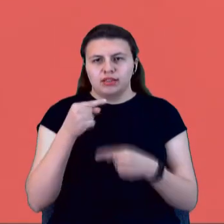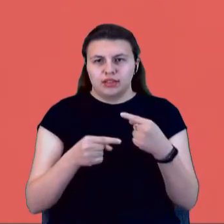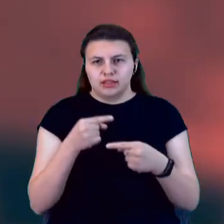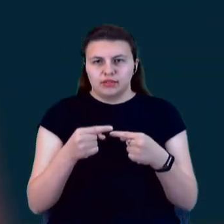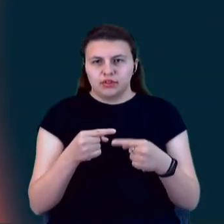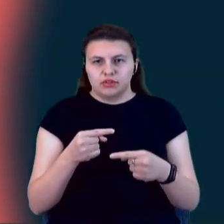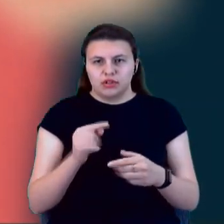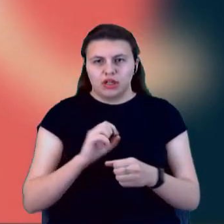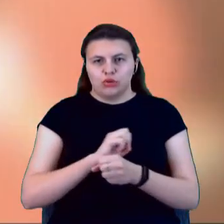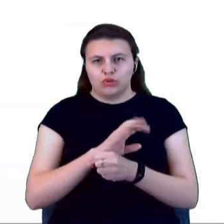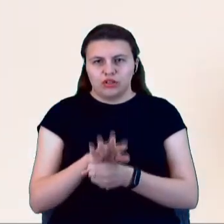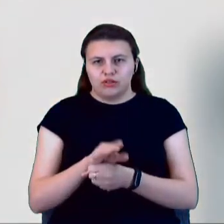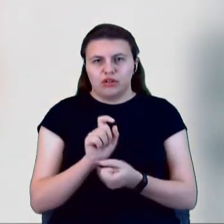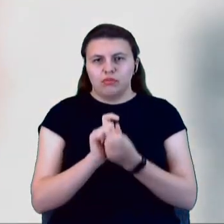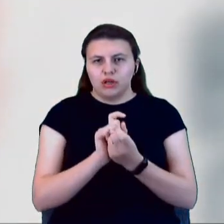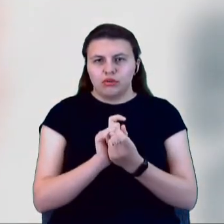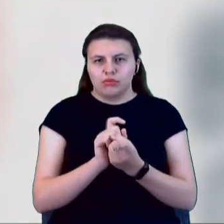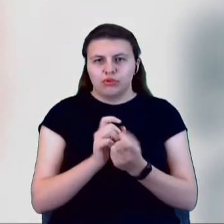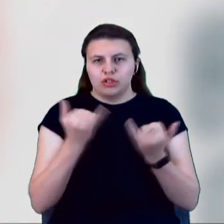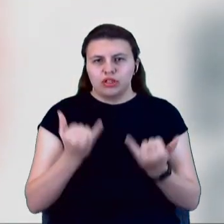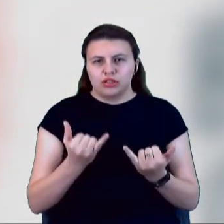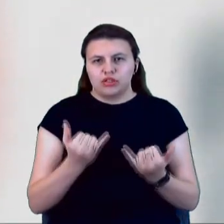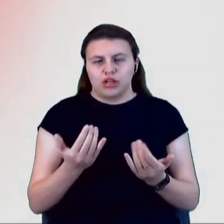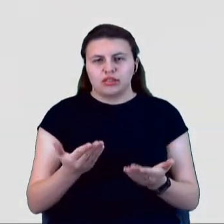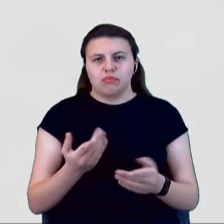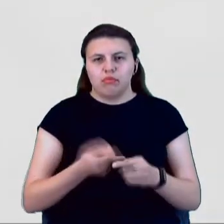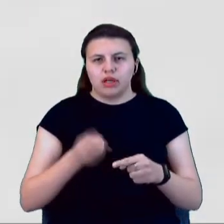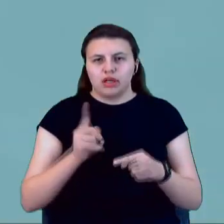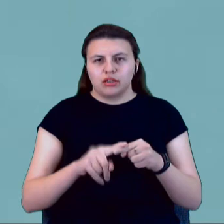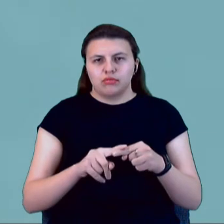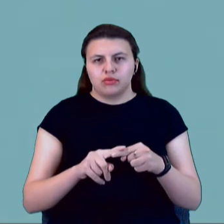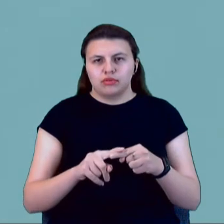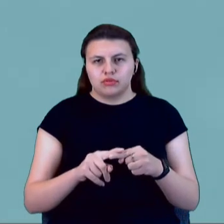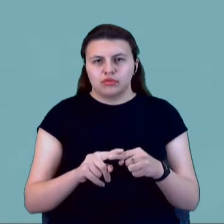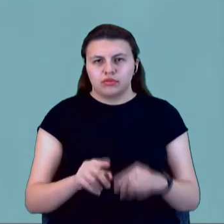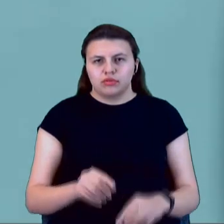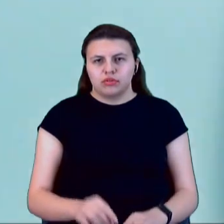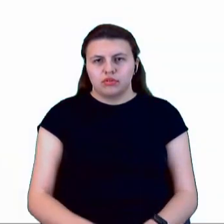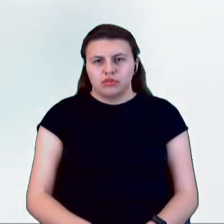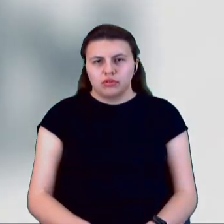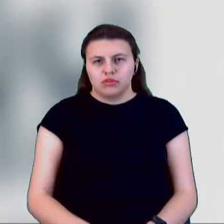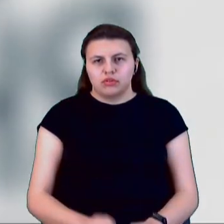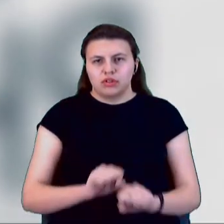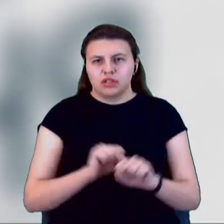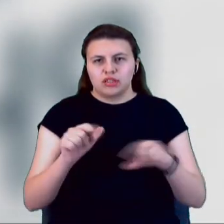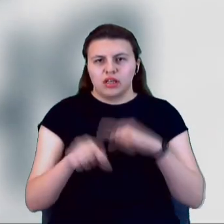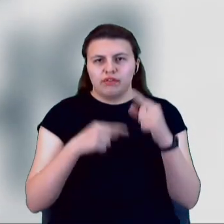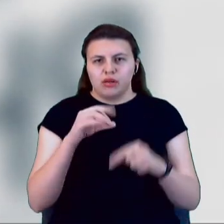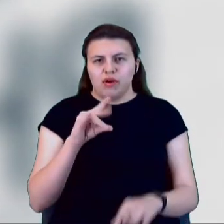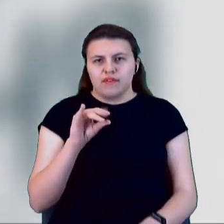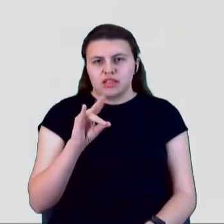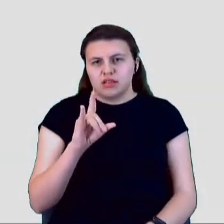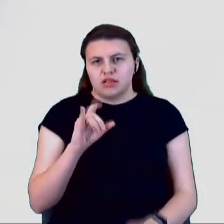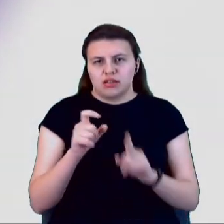коронавируса, на борьбу с ним сейчас непременно. Поэтому, ну, наверное, нельзя говорить пафосные слова, но сейчас мы